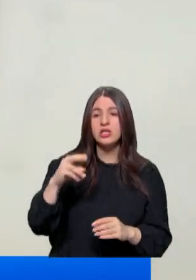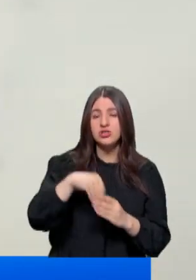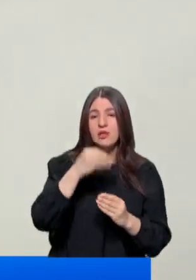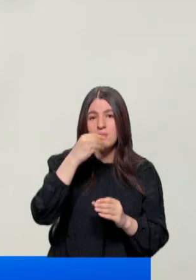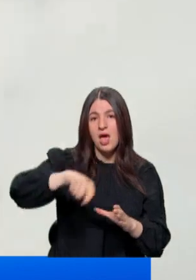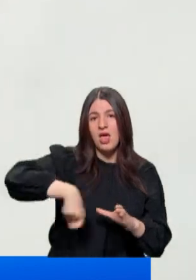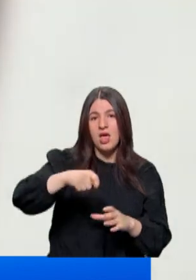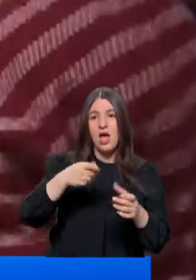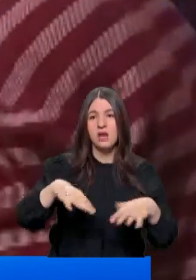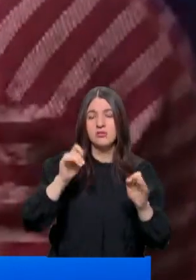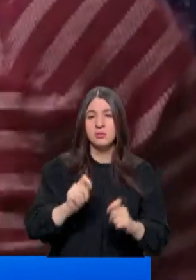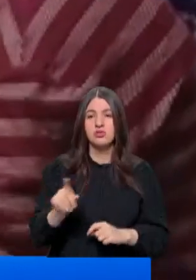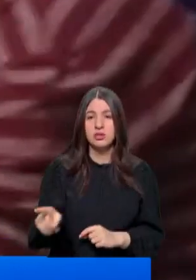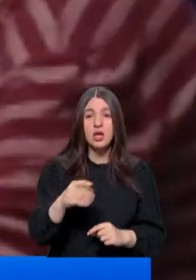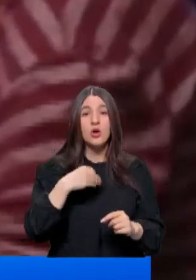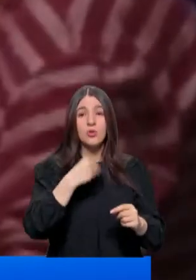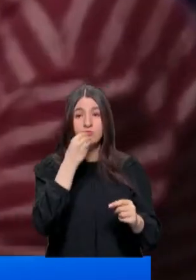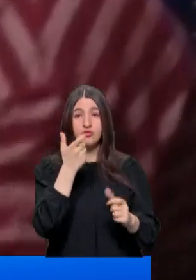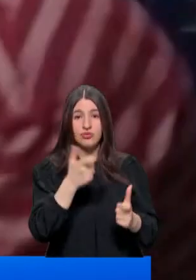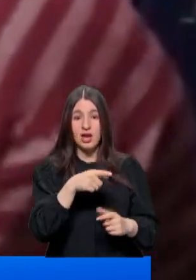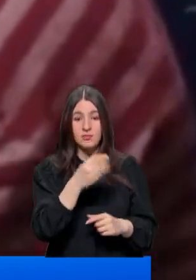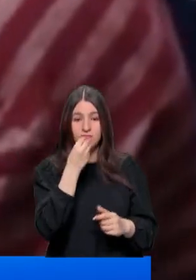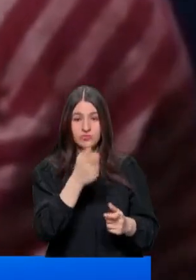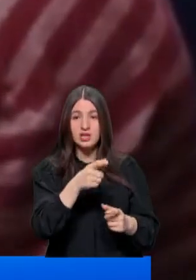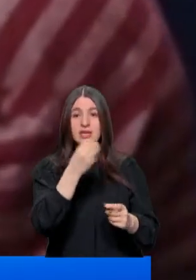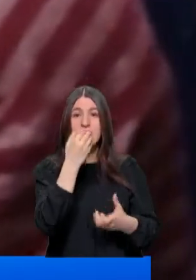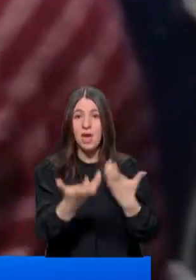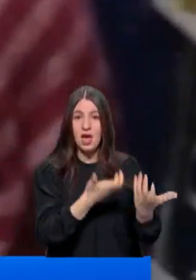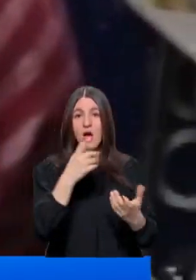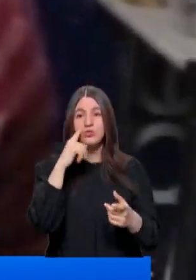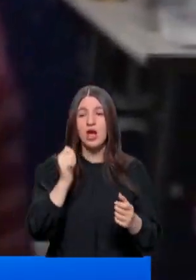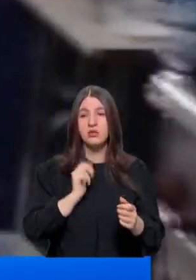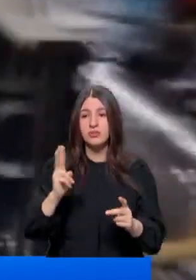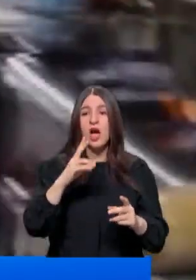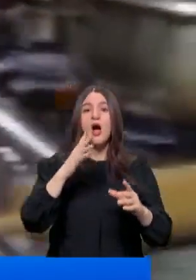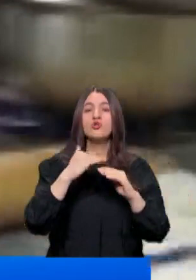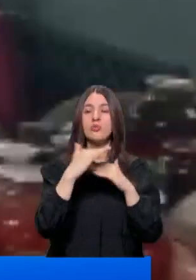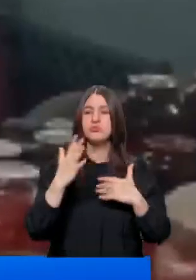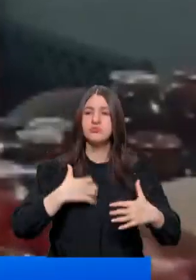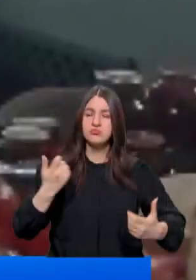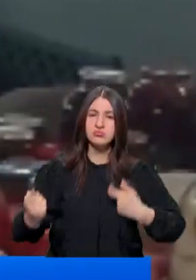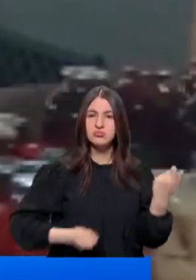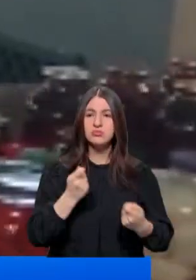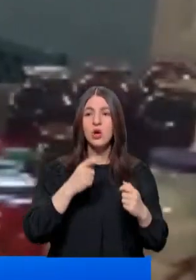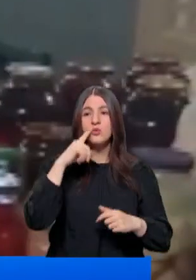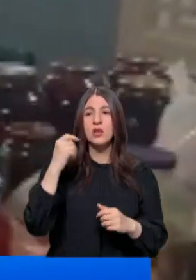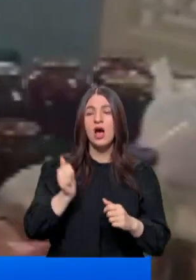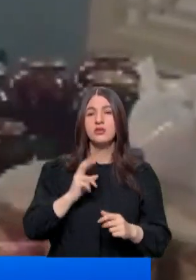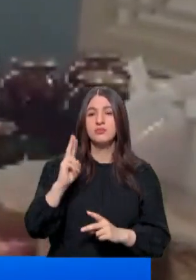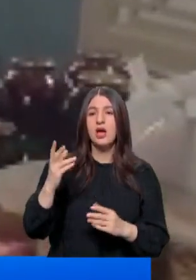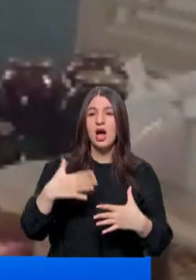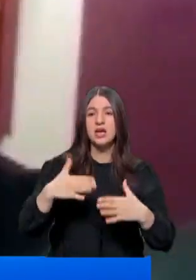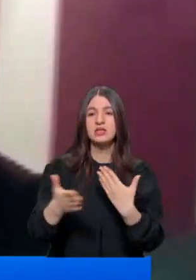de yemek yapmaya başladılar. Mutfakta Ukrayna askerlerine yemek yapılıyor. Halk seferberlik durumunda Ukrayna askerlerine yardım